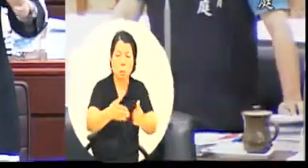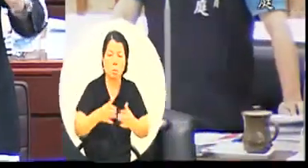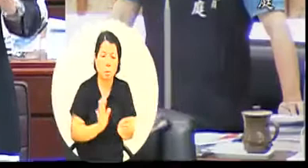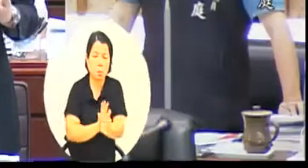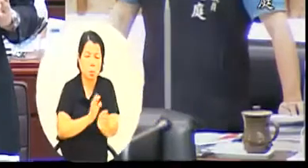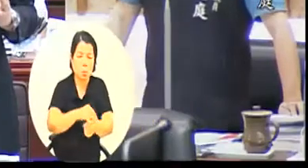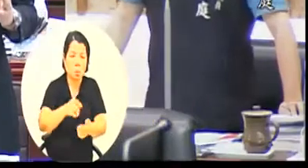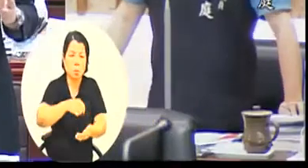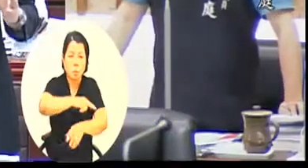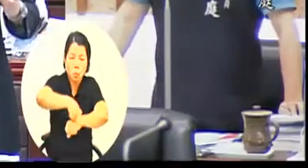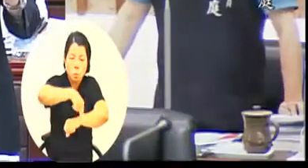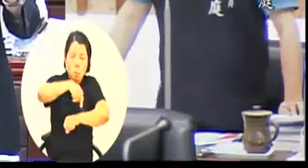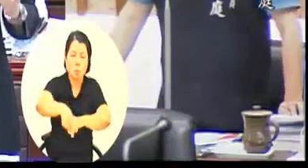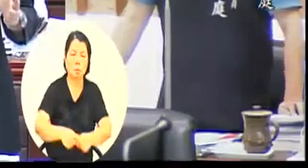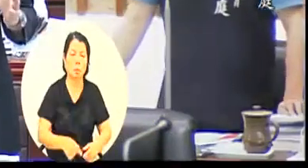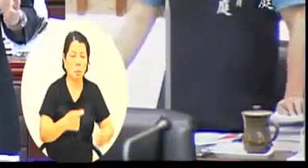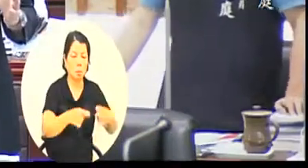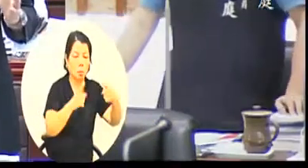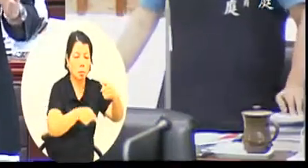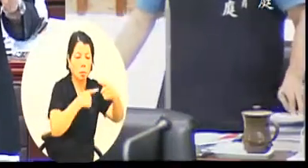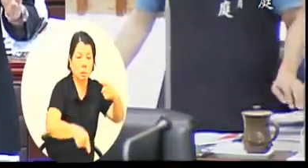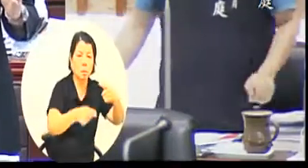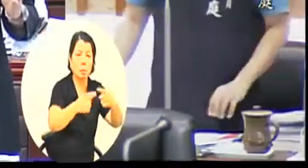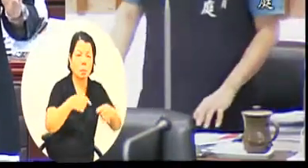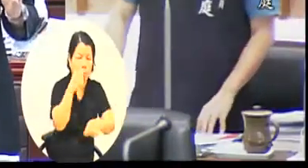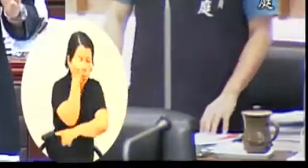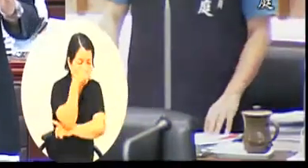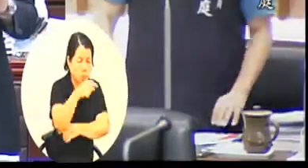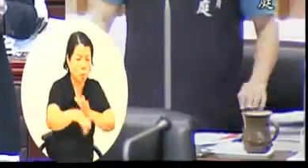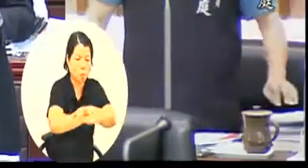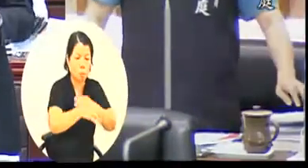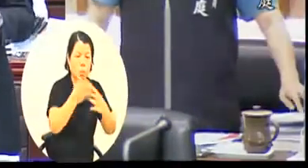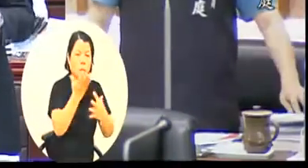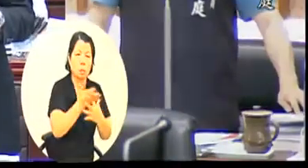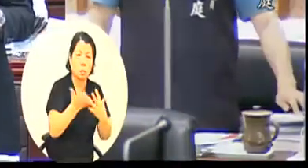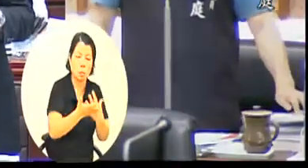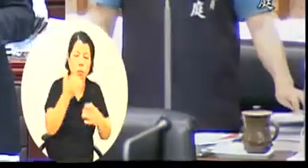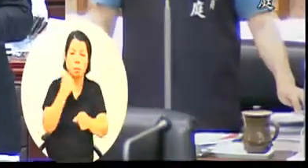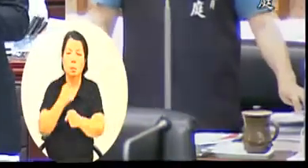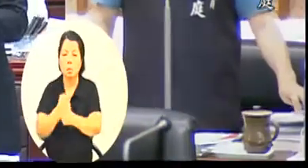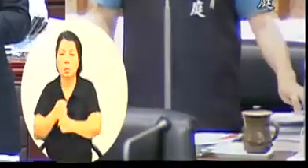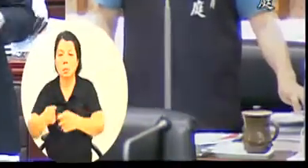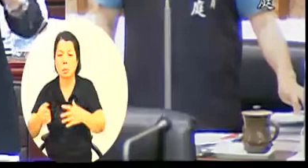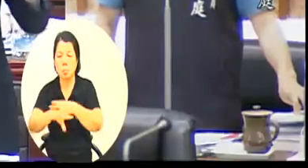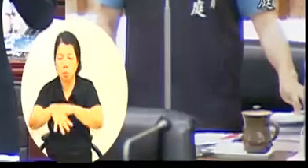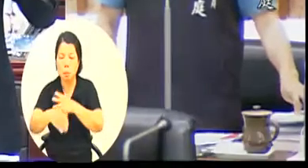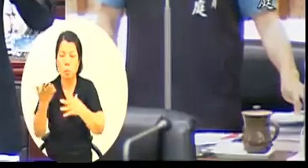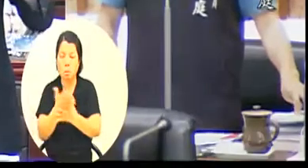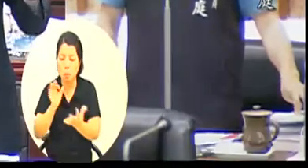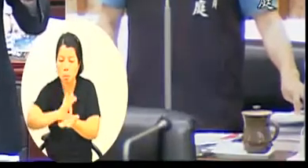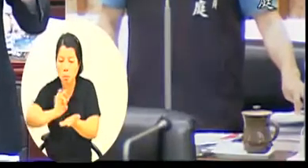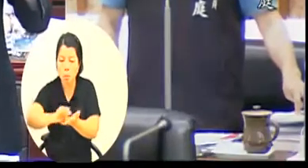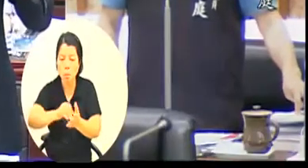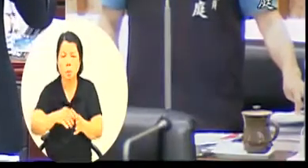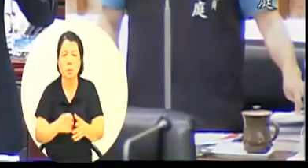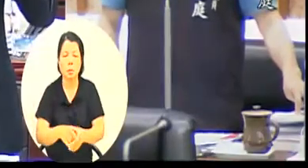说假设说每一个人他住的空间或者是工作的空间或者使用的空间大概平均每个人是多少的楼